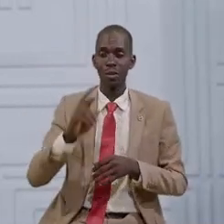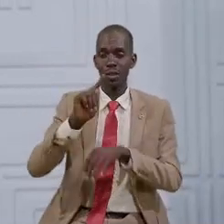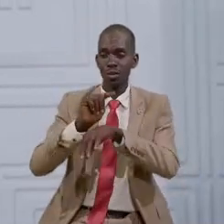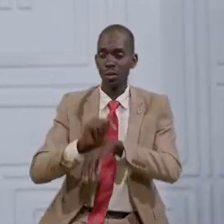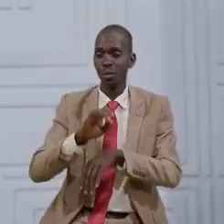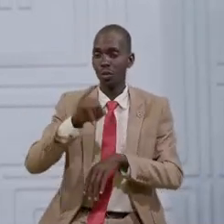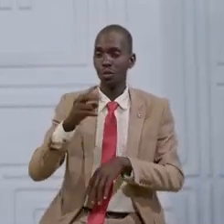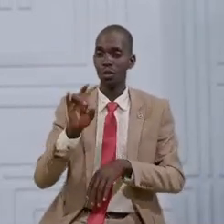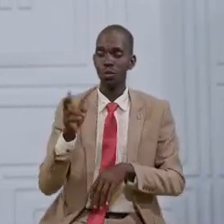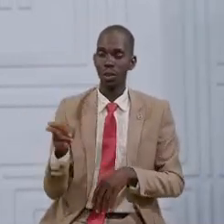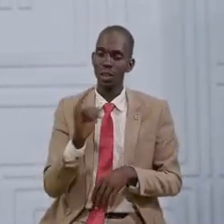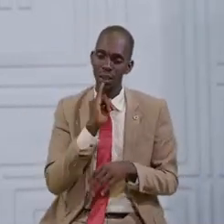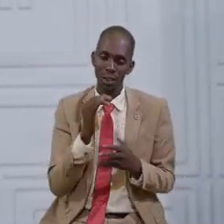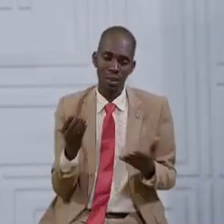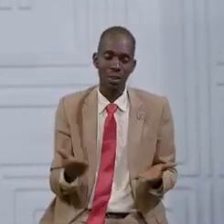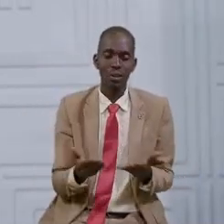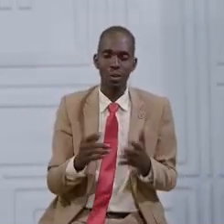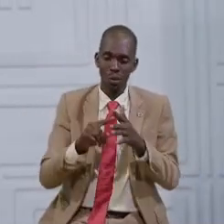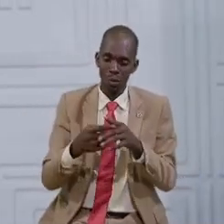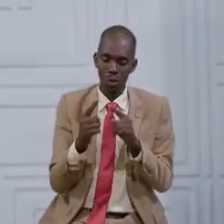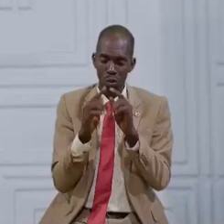dans votre vie. Prie le Seigneur.